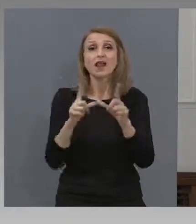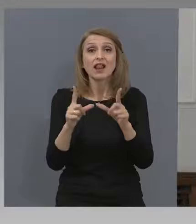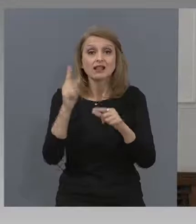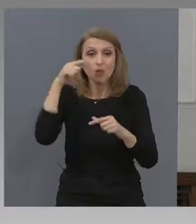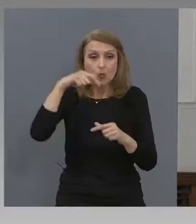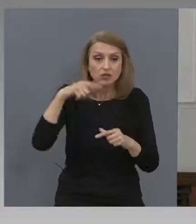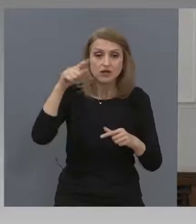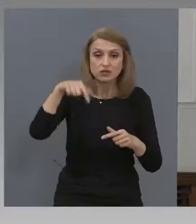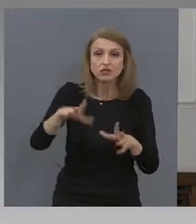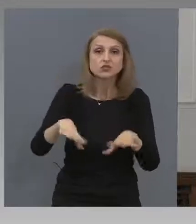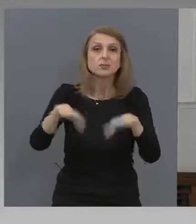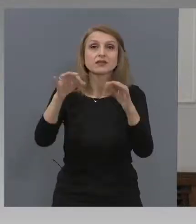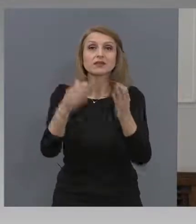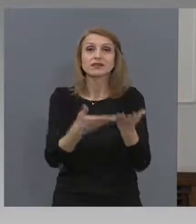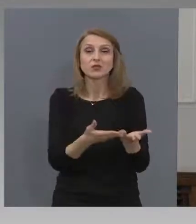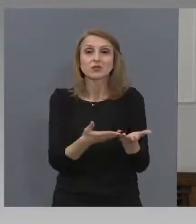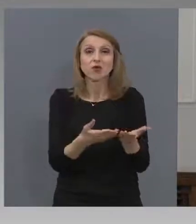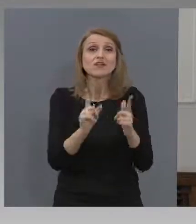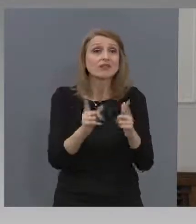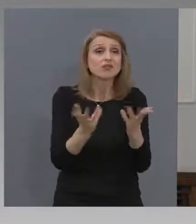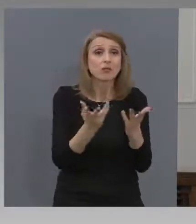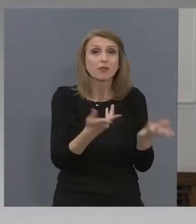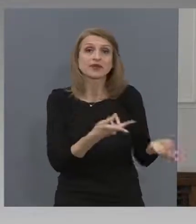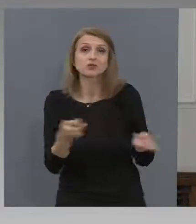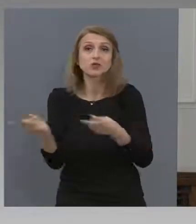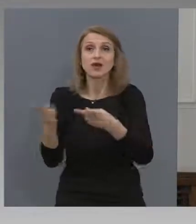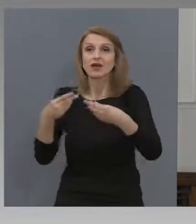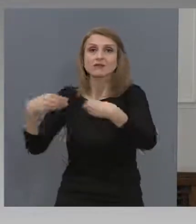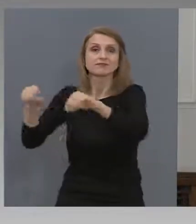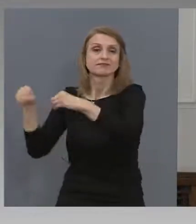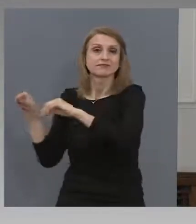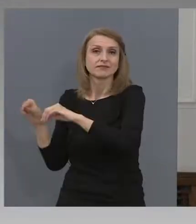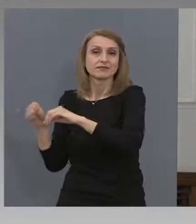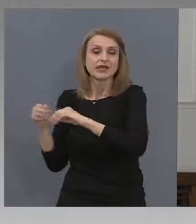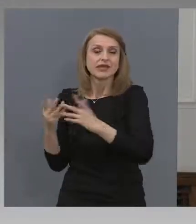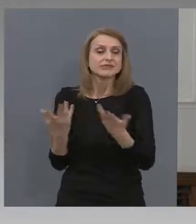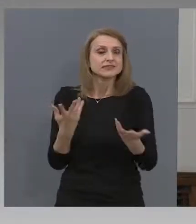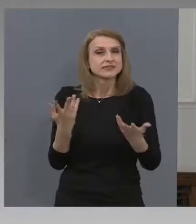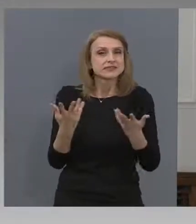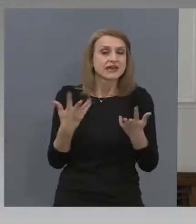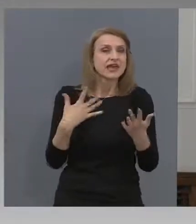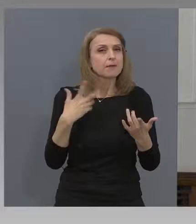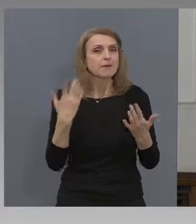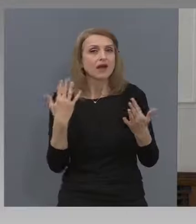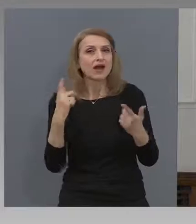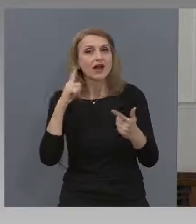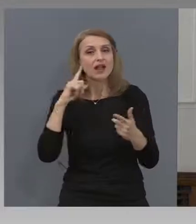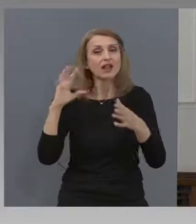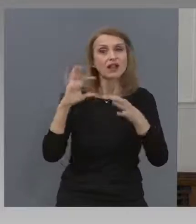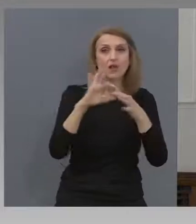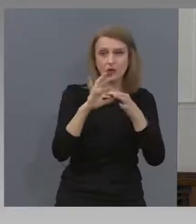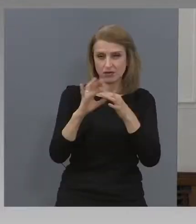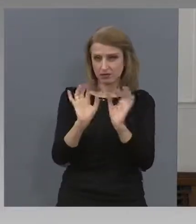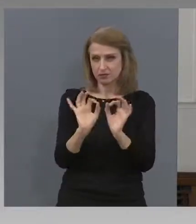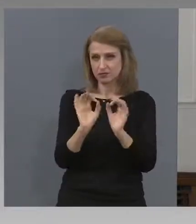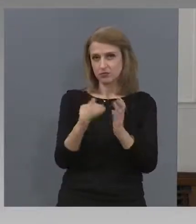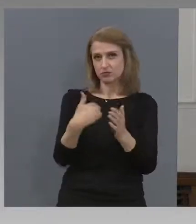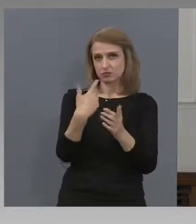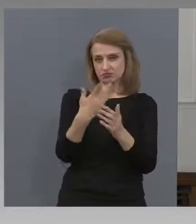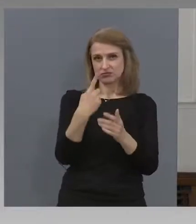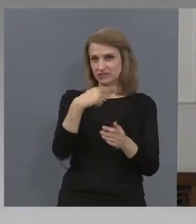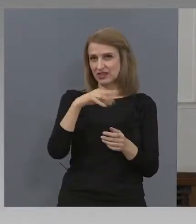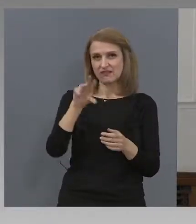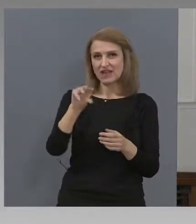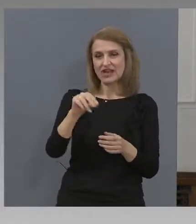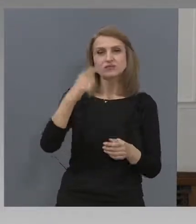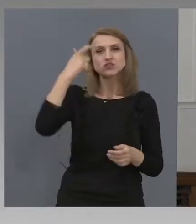нататък. Така че тук има, бих казала, обективна логика. Дори ако щете, като вземете под внимание числото, което